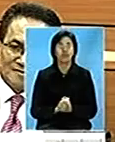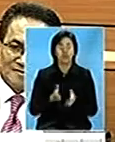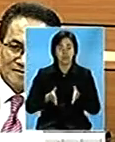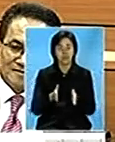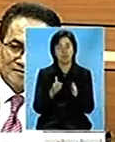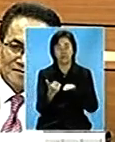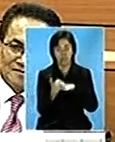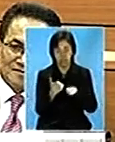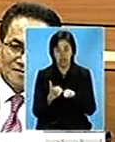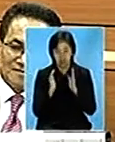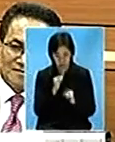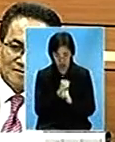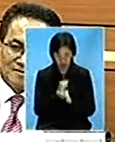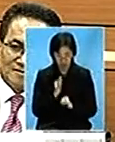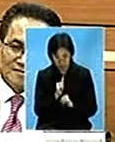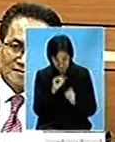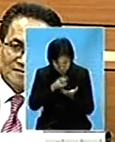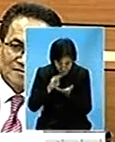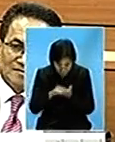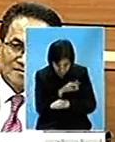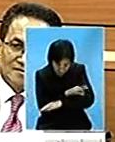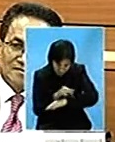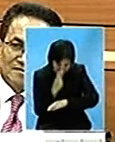ทก็ได้ส่งเจ้าหน้าที่ออกไปสำรวจและออกแบบ